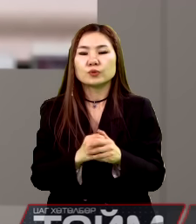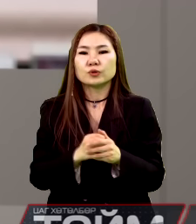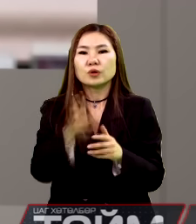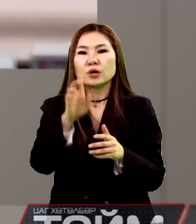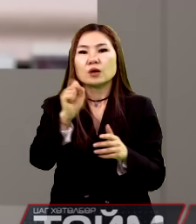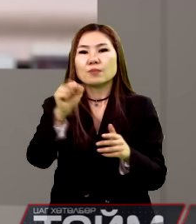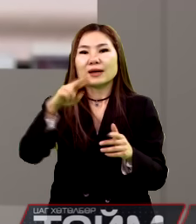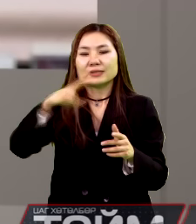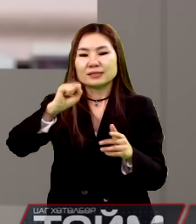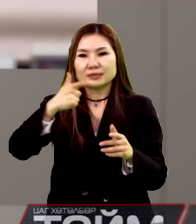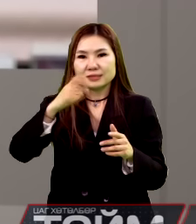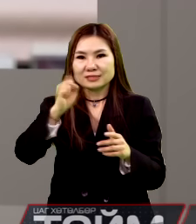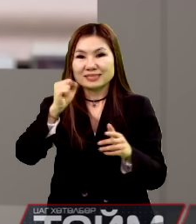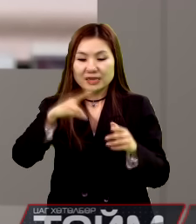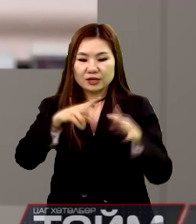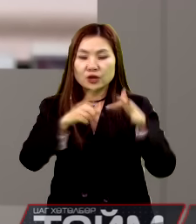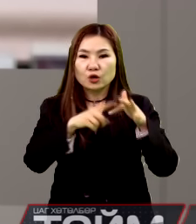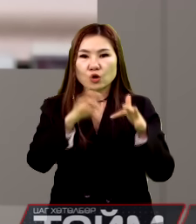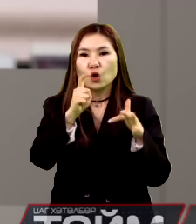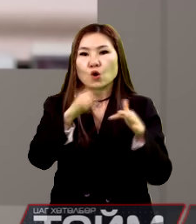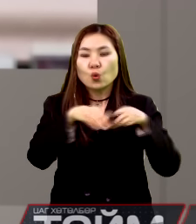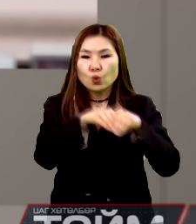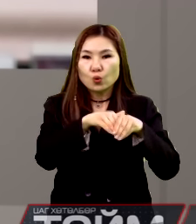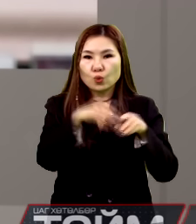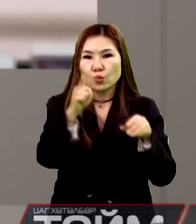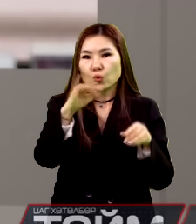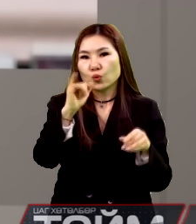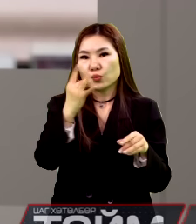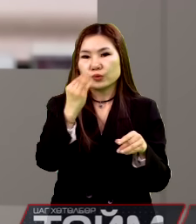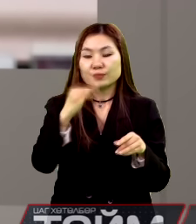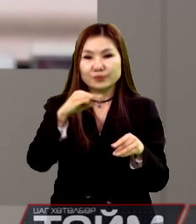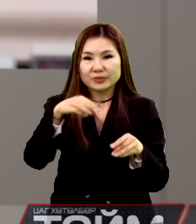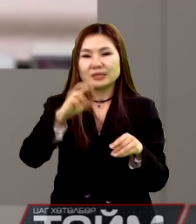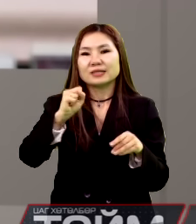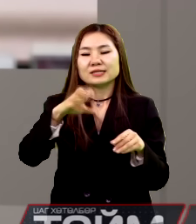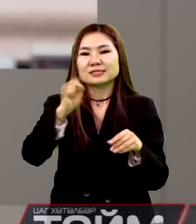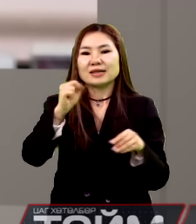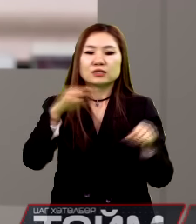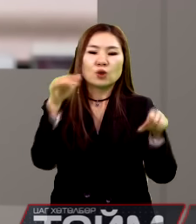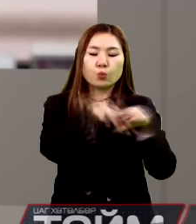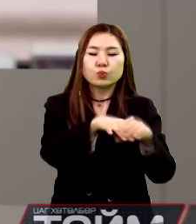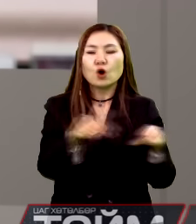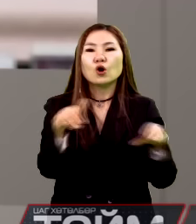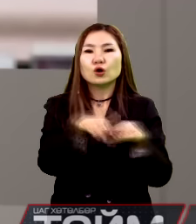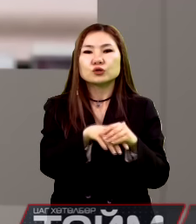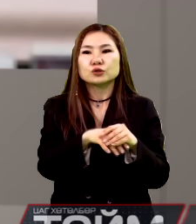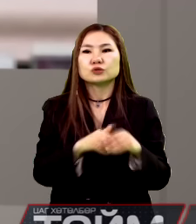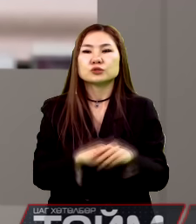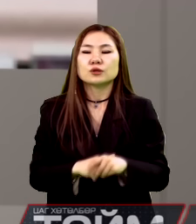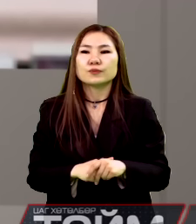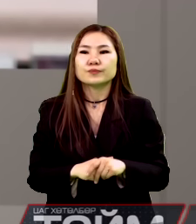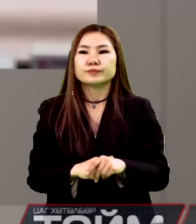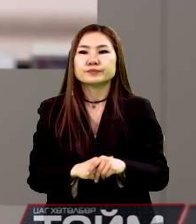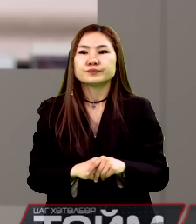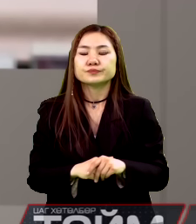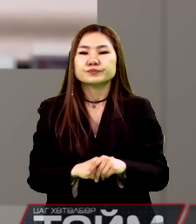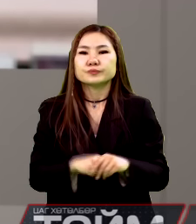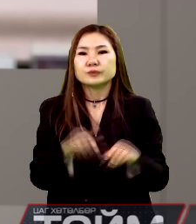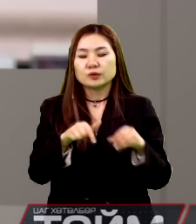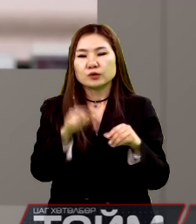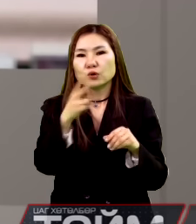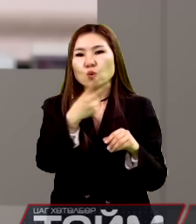одоо тэр нөгөө баялгийн сан байгаа. Нөгөө хоримтлын сан, баялгийн сан гэдэг байгаа. Энэ сандар бол төвлөрнө, орлого нь шууд. За